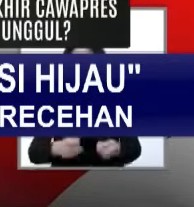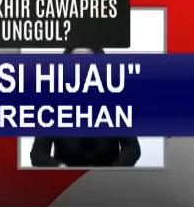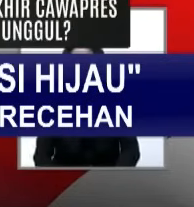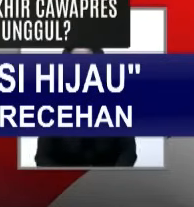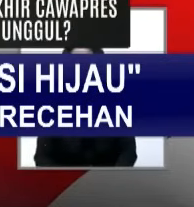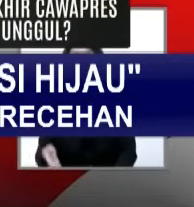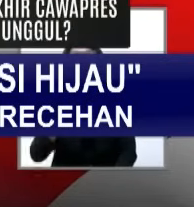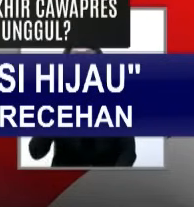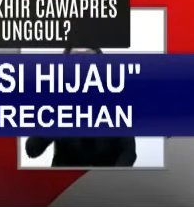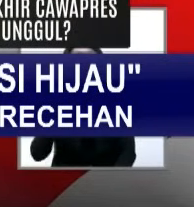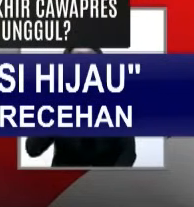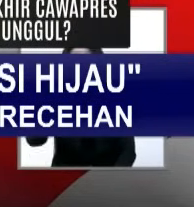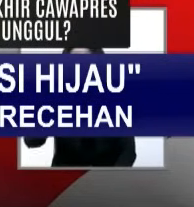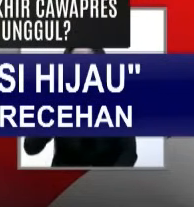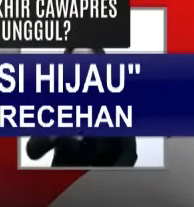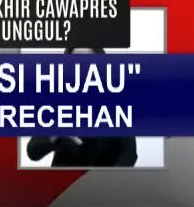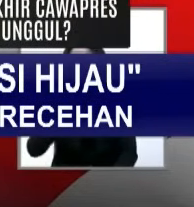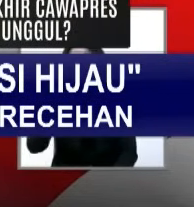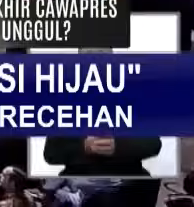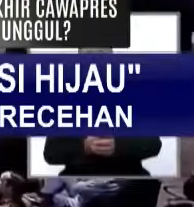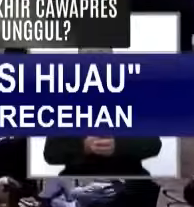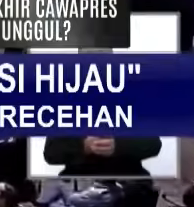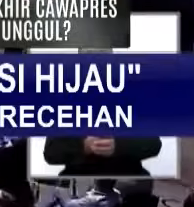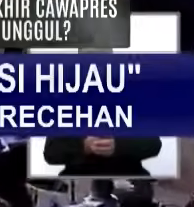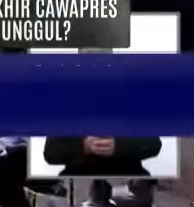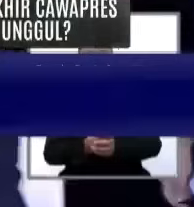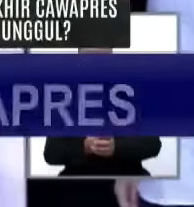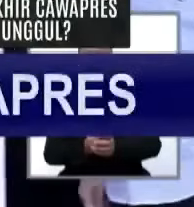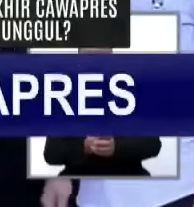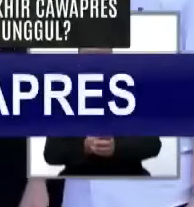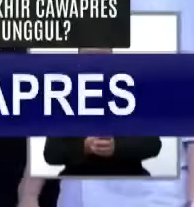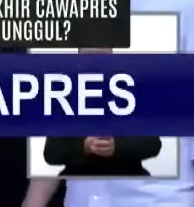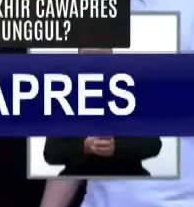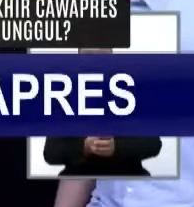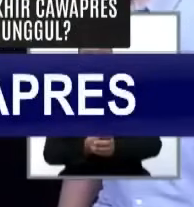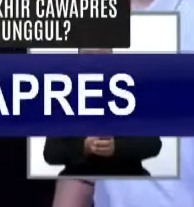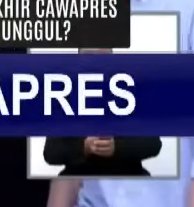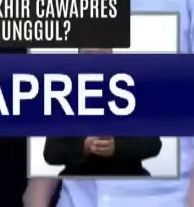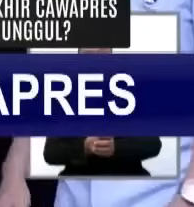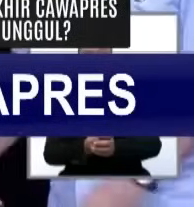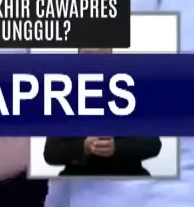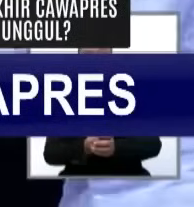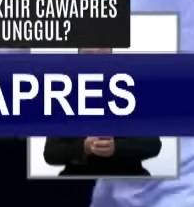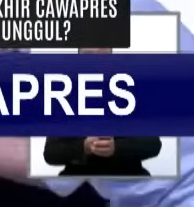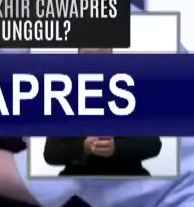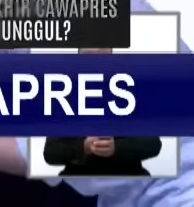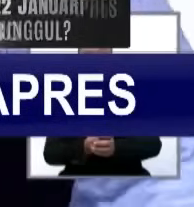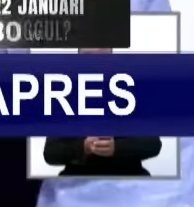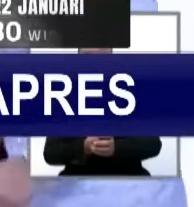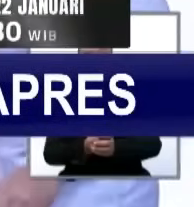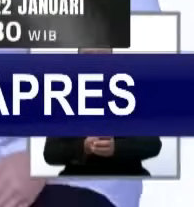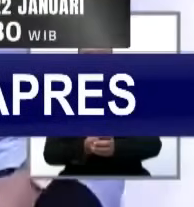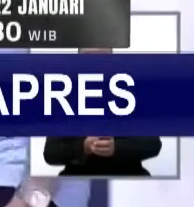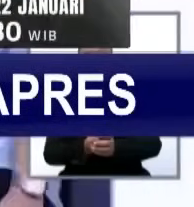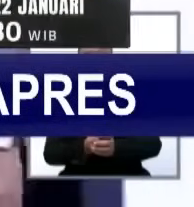pertanyaan kayak gini gak ada ini jawabannya para cawapres dalam debat keempat bukan hanya bersaing